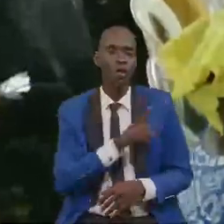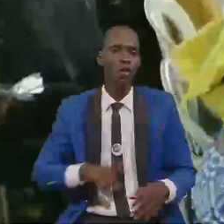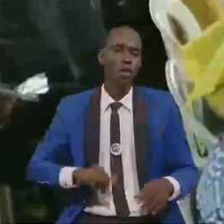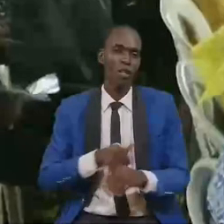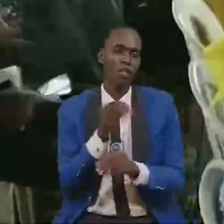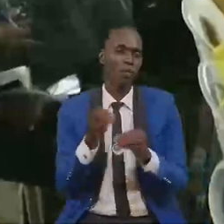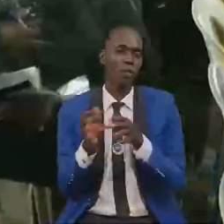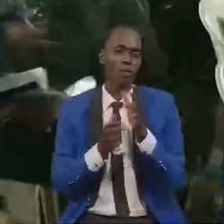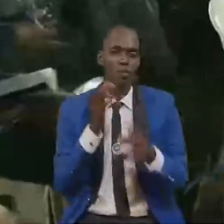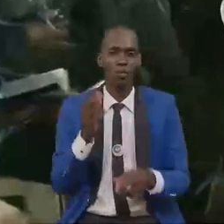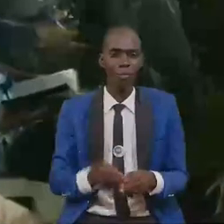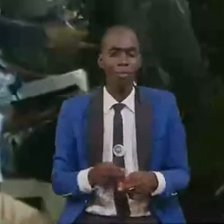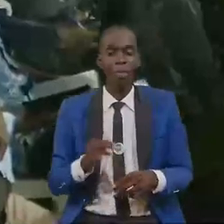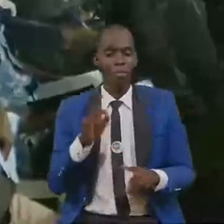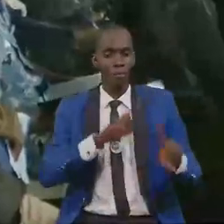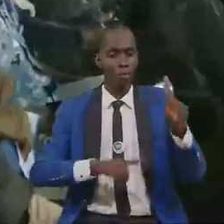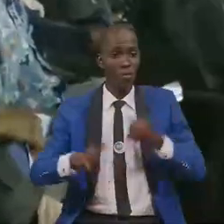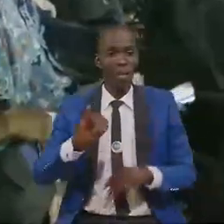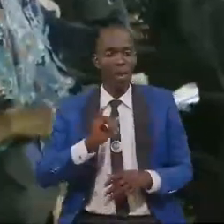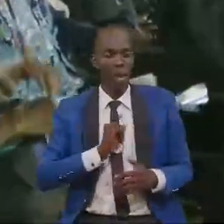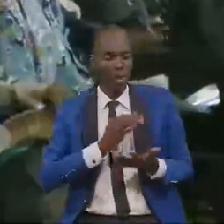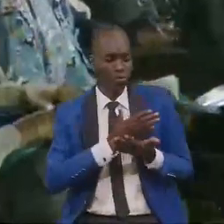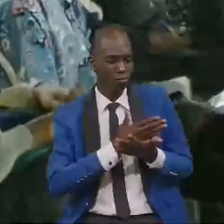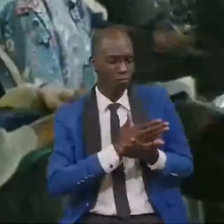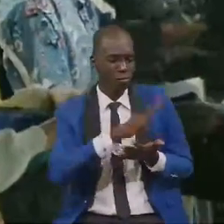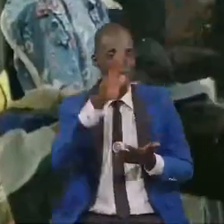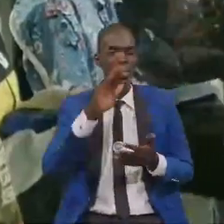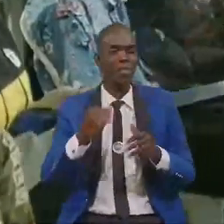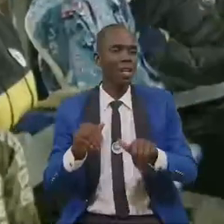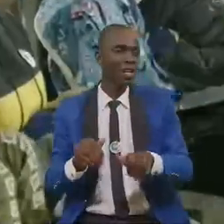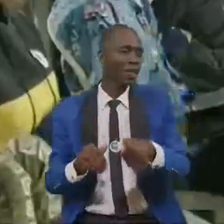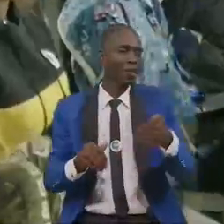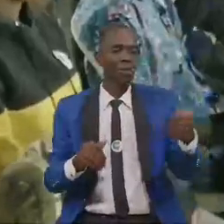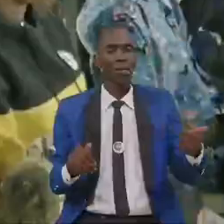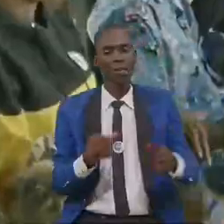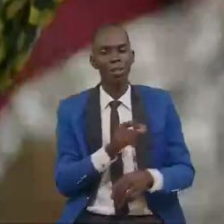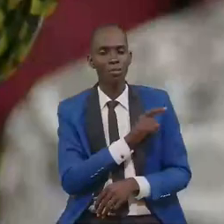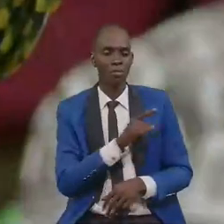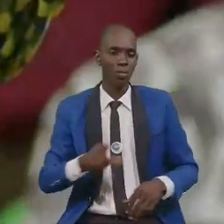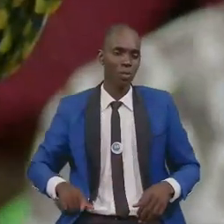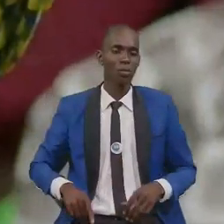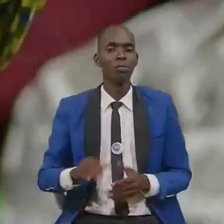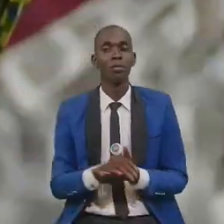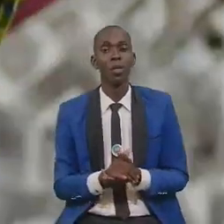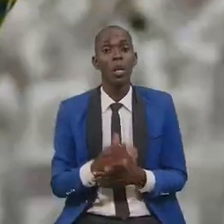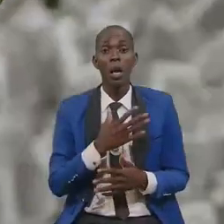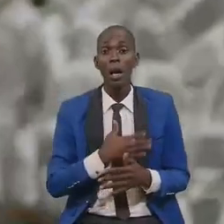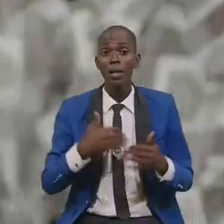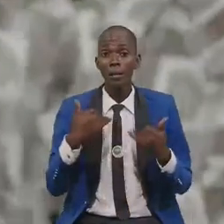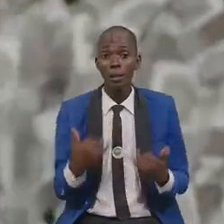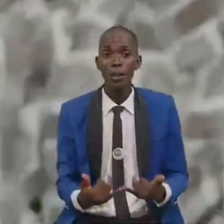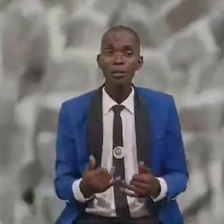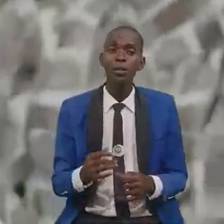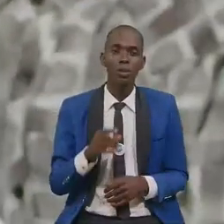je rejette tout autre seigneur je rejette tout autre seigneur maintenant il